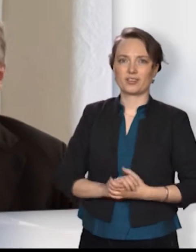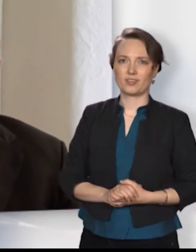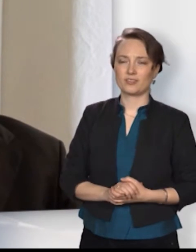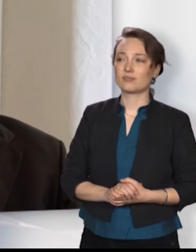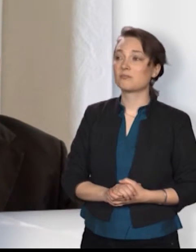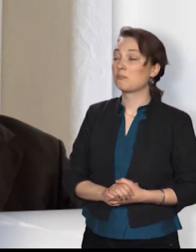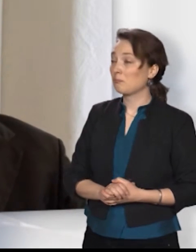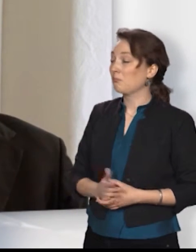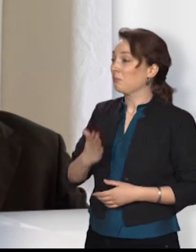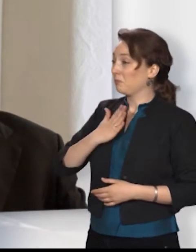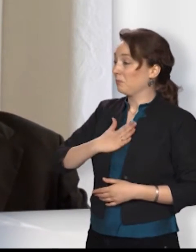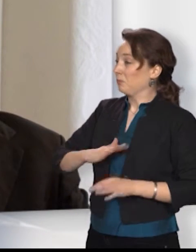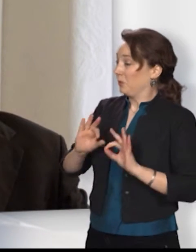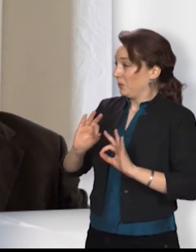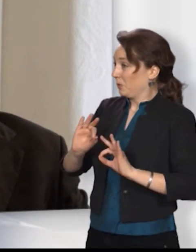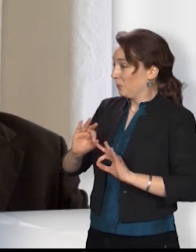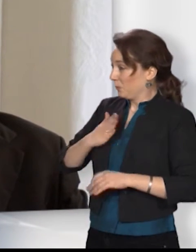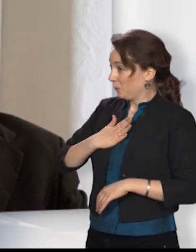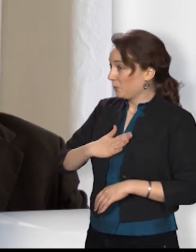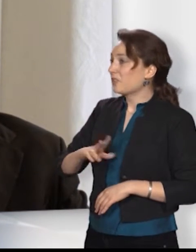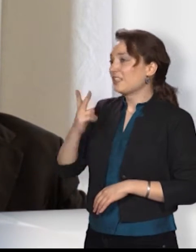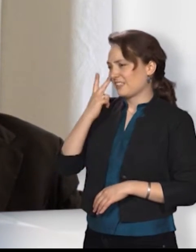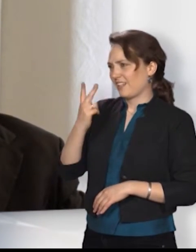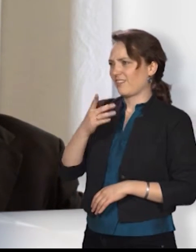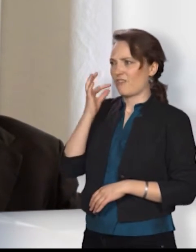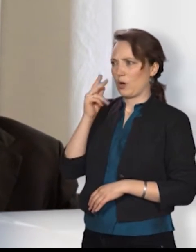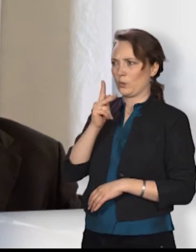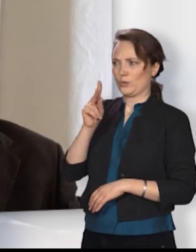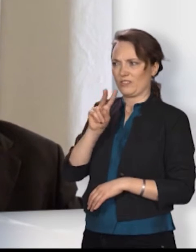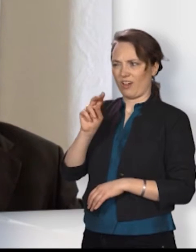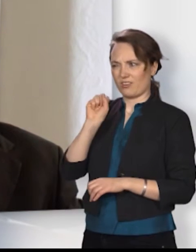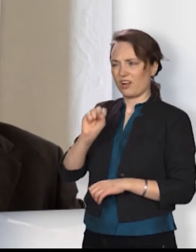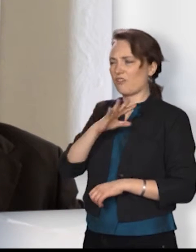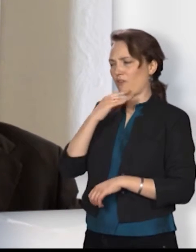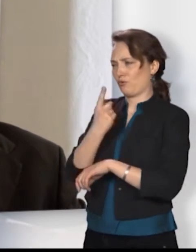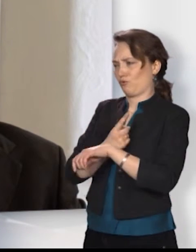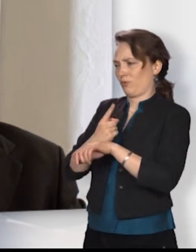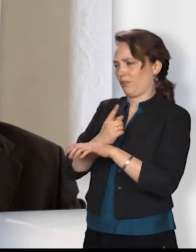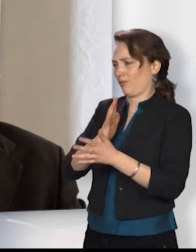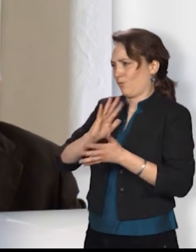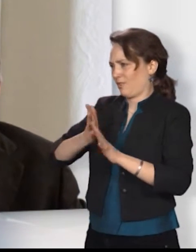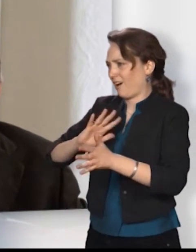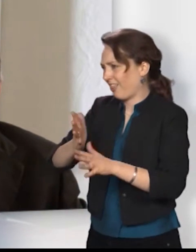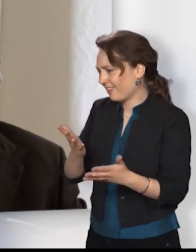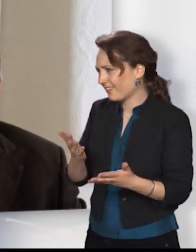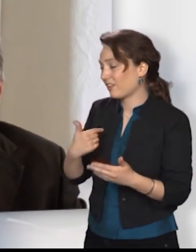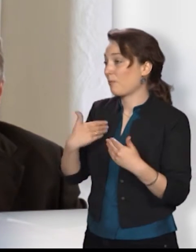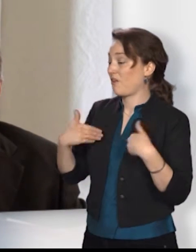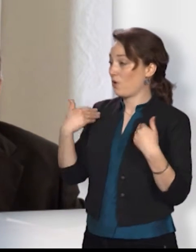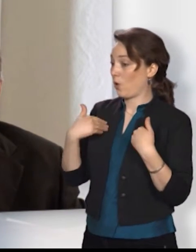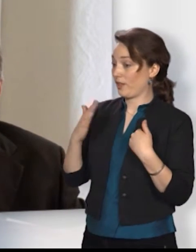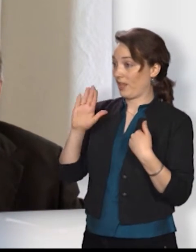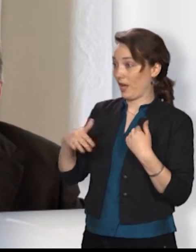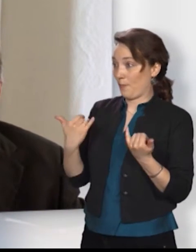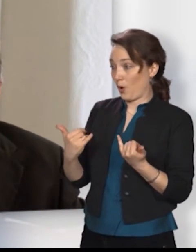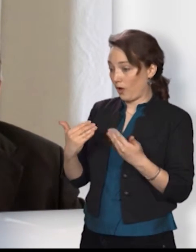gut. Sie hören und sehen, mit Frau Kunz-Veit könnte man Stunden sprechen. Ich freue mich, dass wir Sie ab